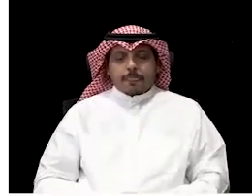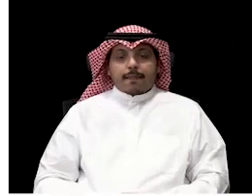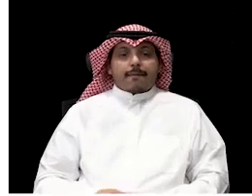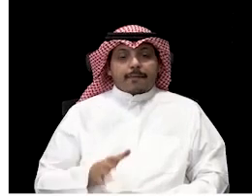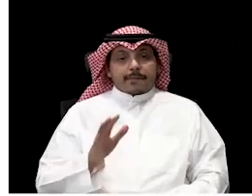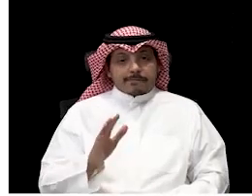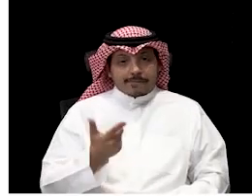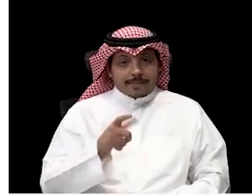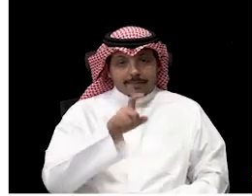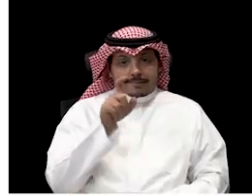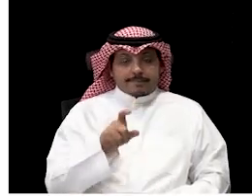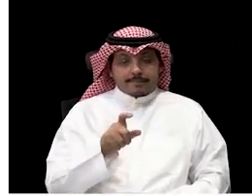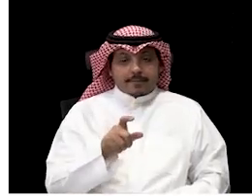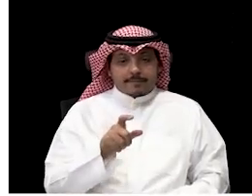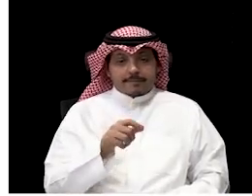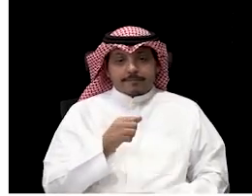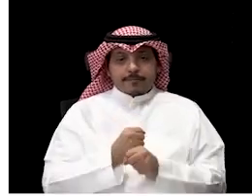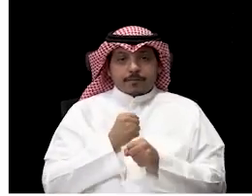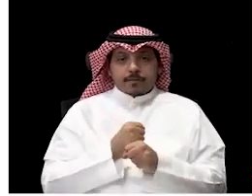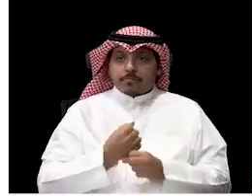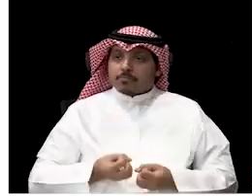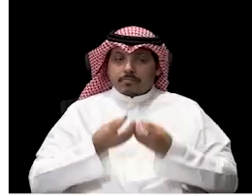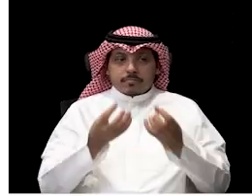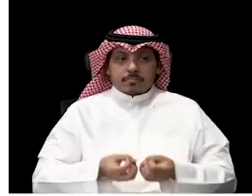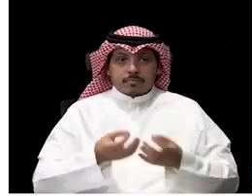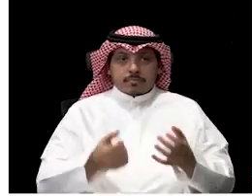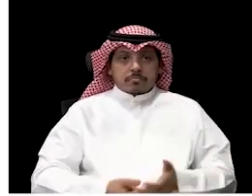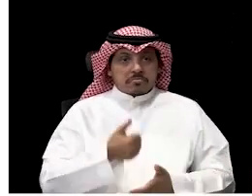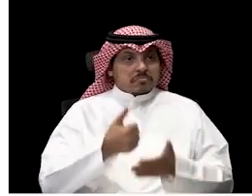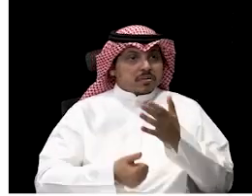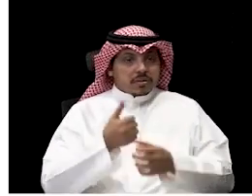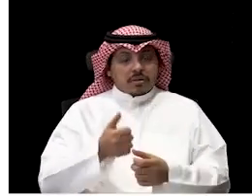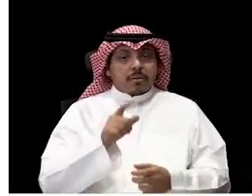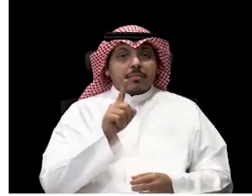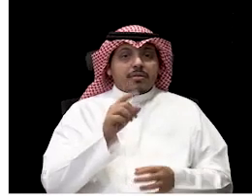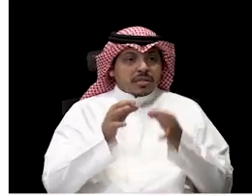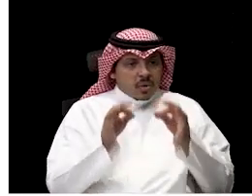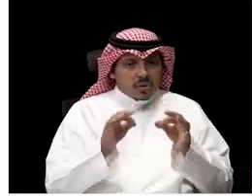أن أكون منتجا دون أن يكون عملي ذا جودة؟ ولماذا؟